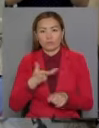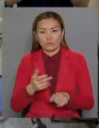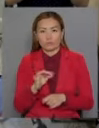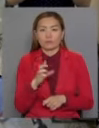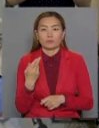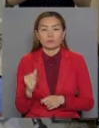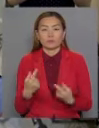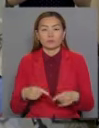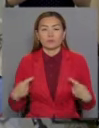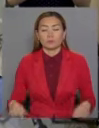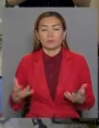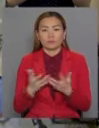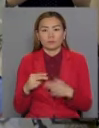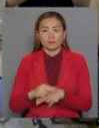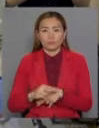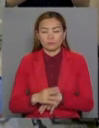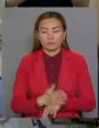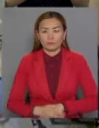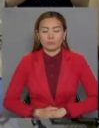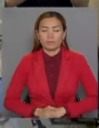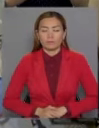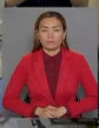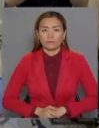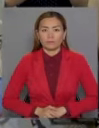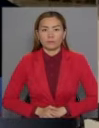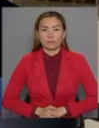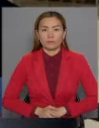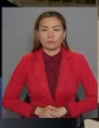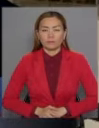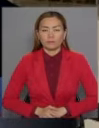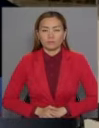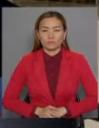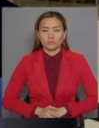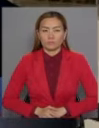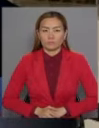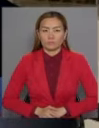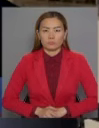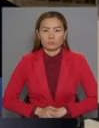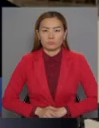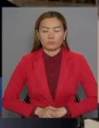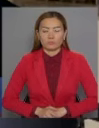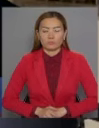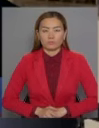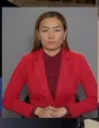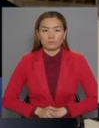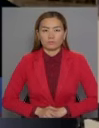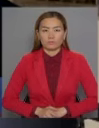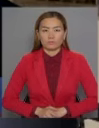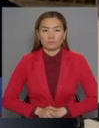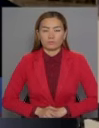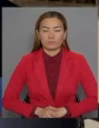аэробика тәсілдері мен техникаларын үйретуде. Которые были на нашем проекте, у них жизнь изменилась, реально